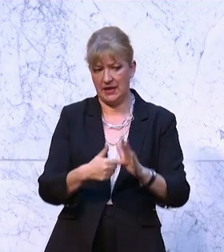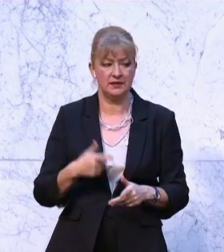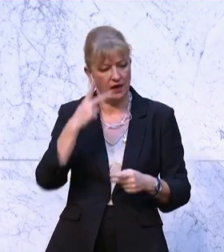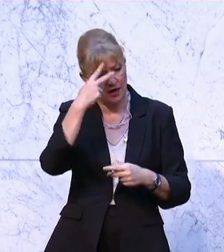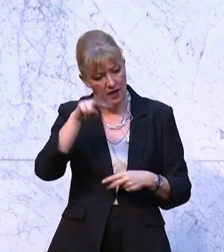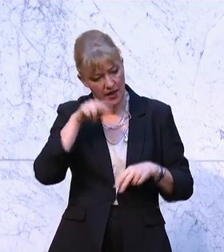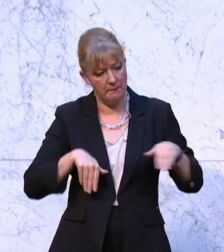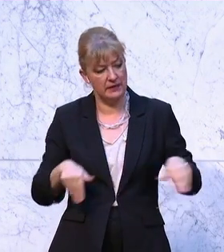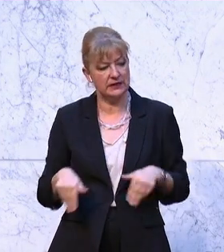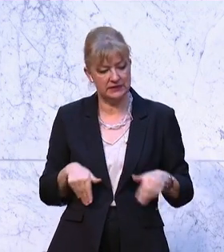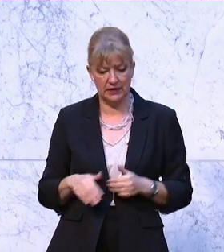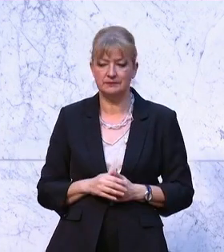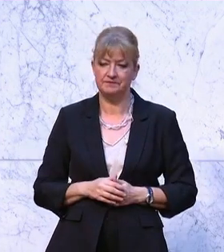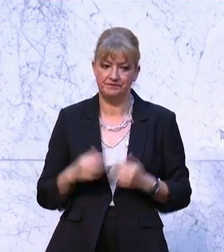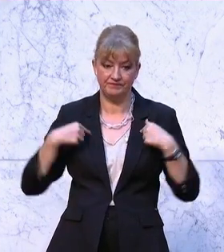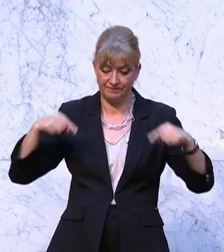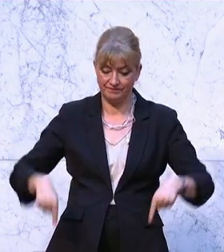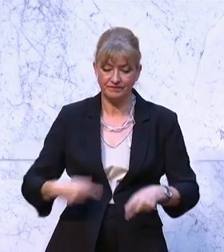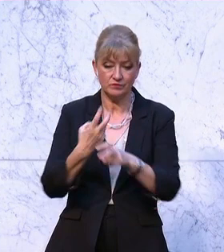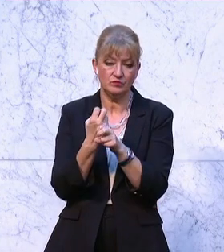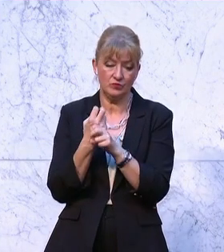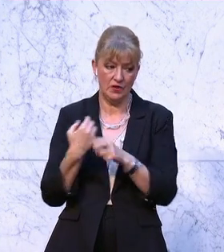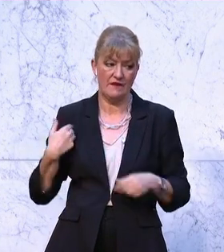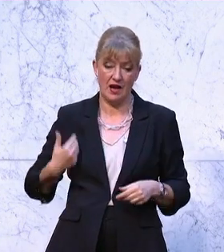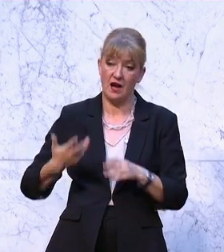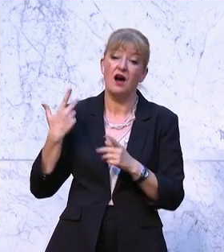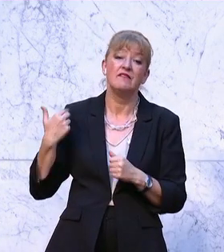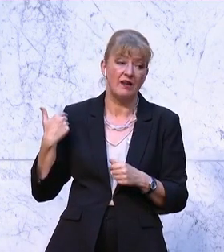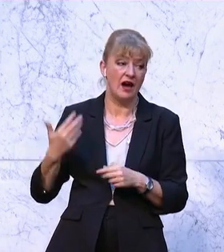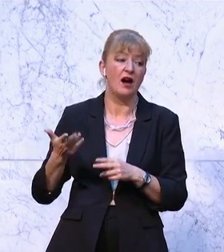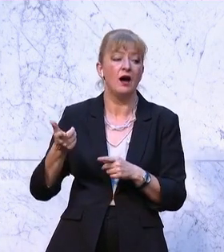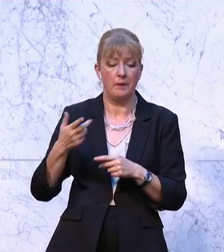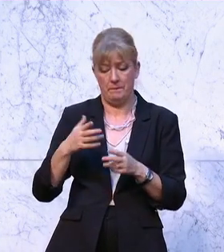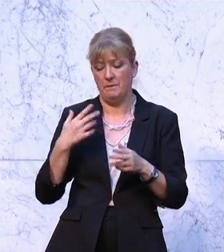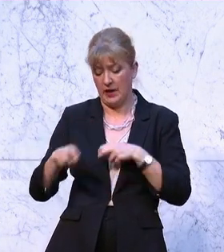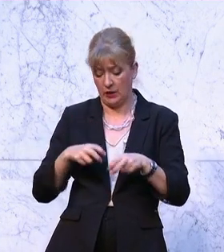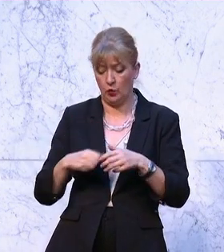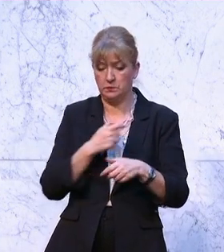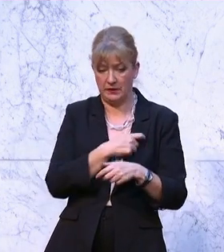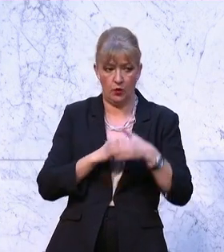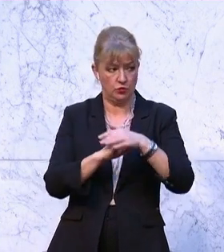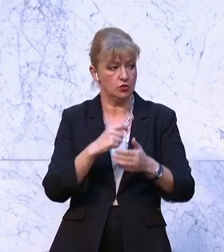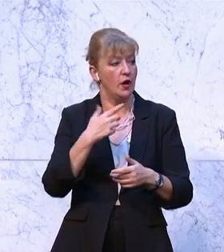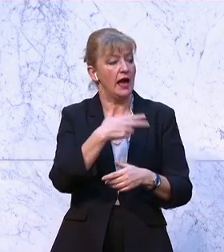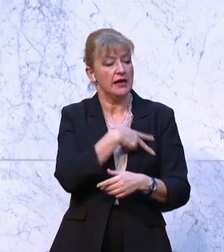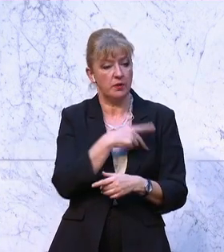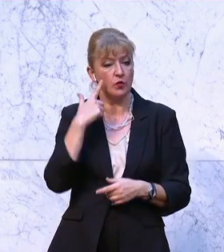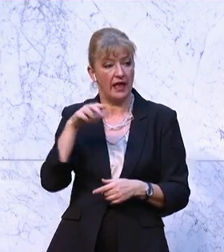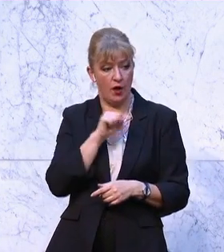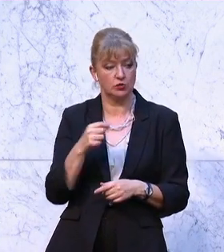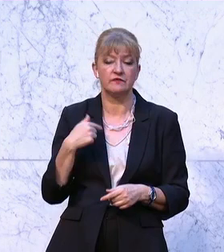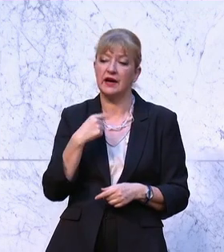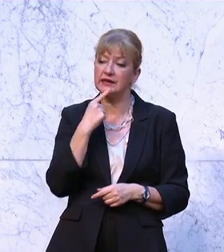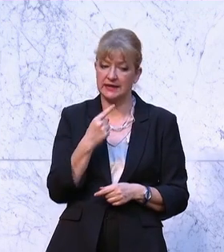Minister, wir in Österreich hatten von den Regierungsparteien mit Unterstützung von SPÖ und NEOS